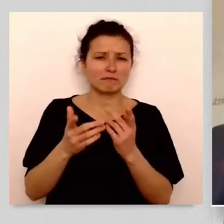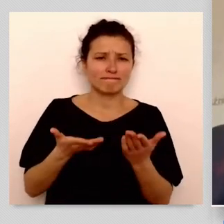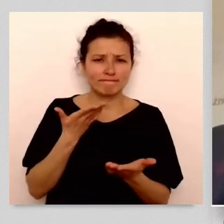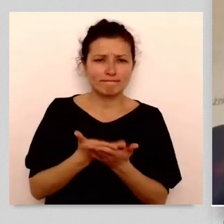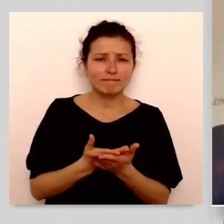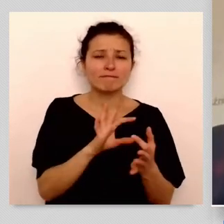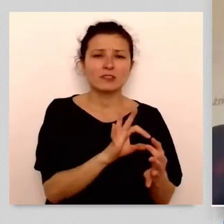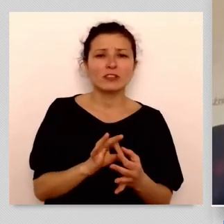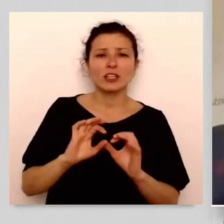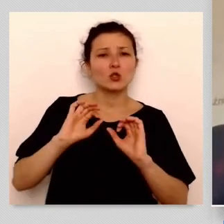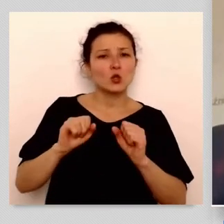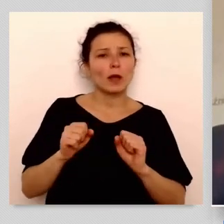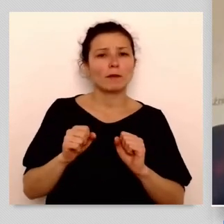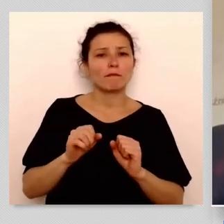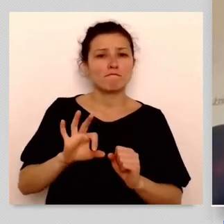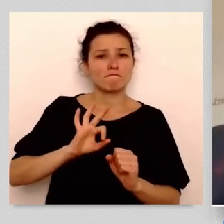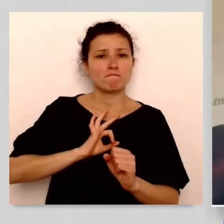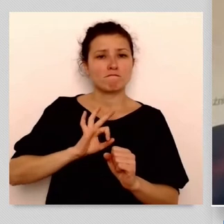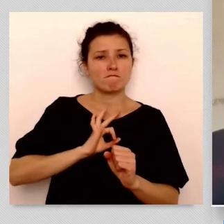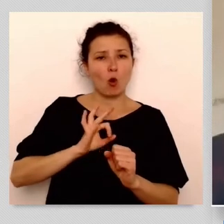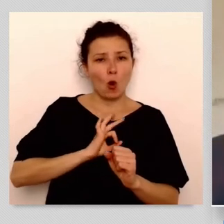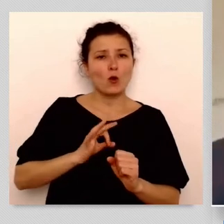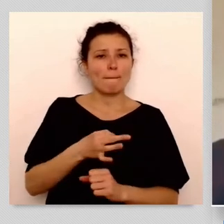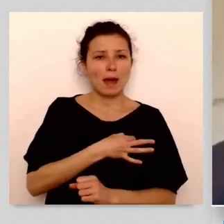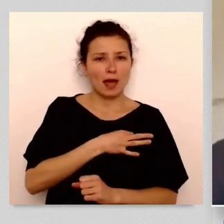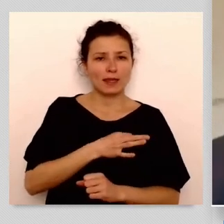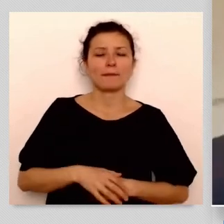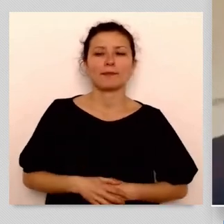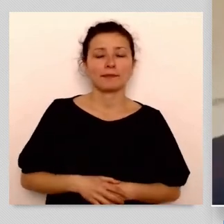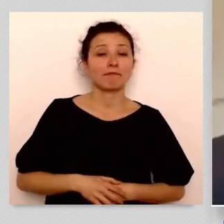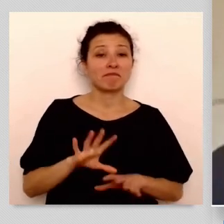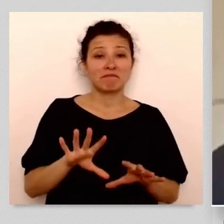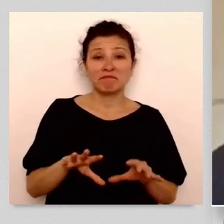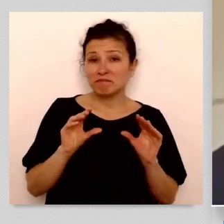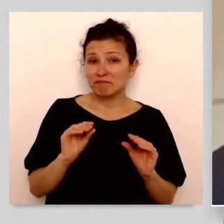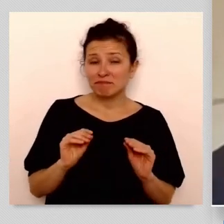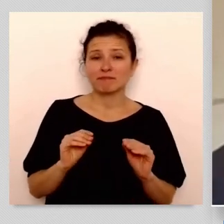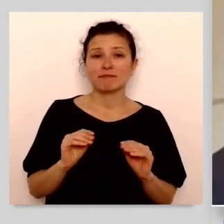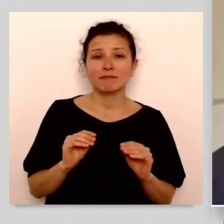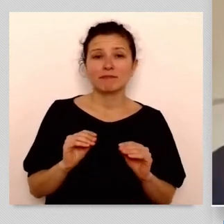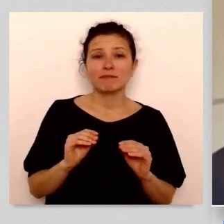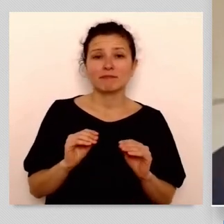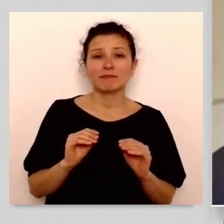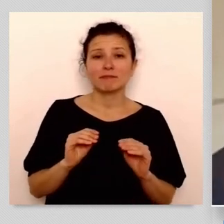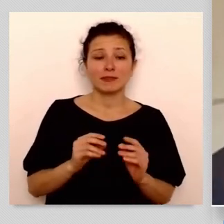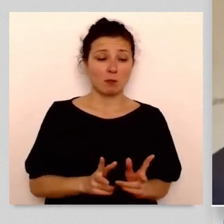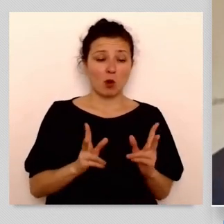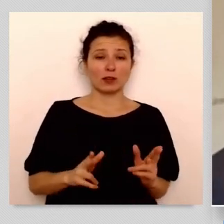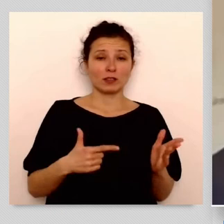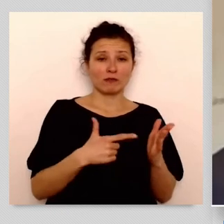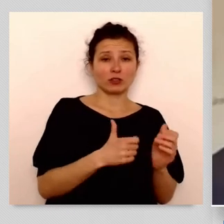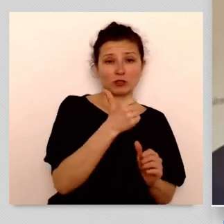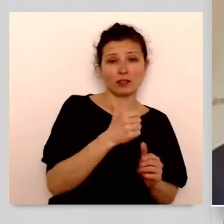z działalnością mojego stronnictwa. Otóż my na początku, w tym okresie